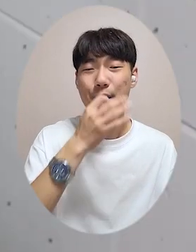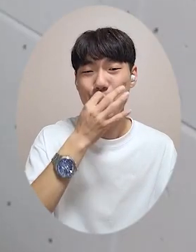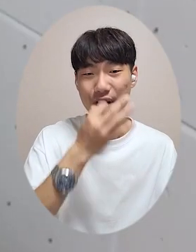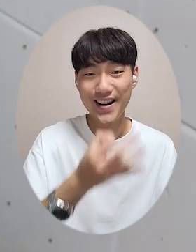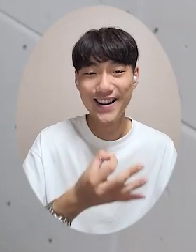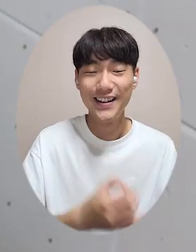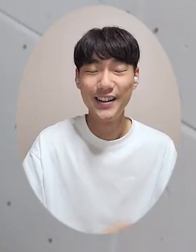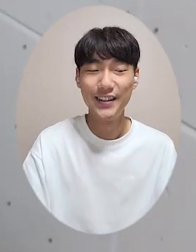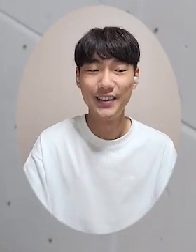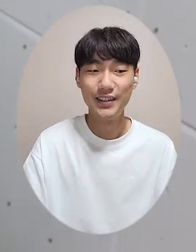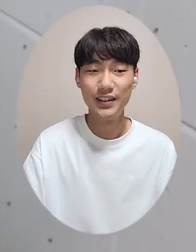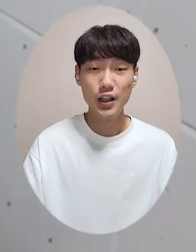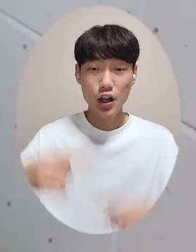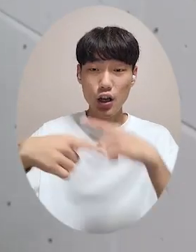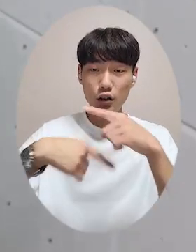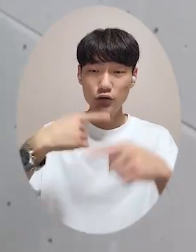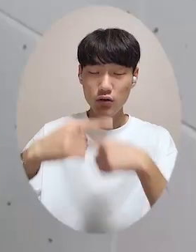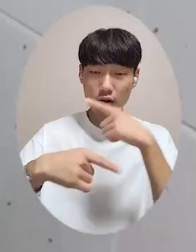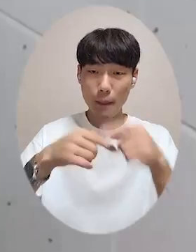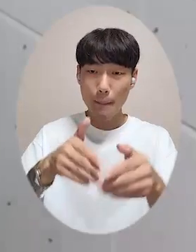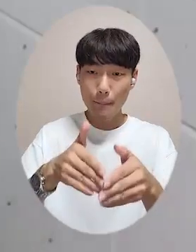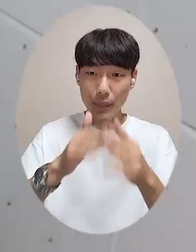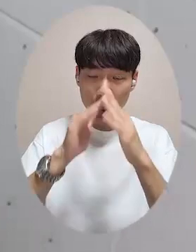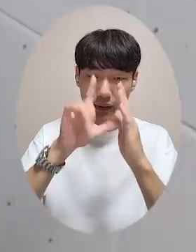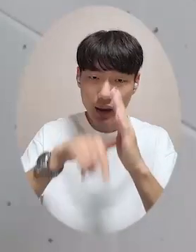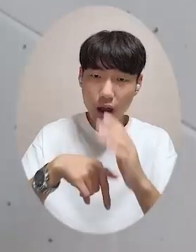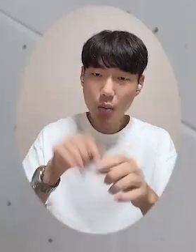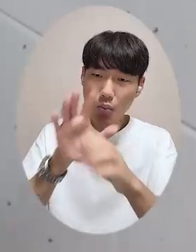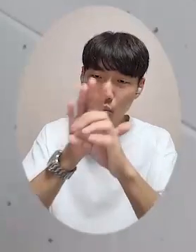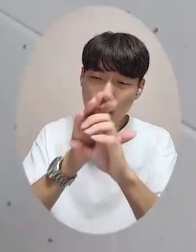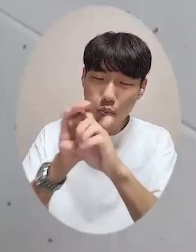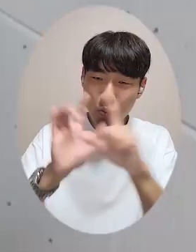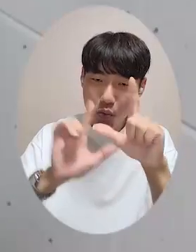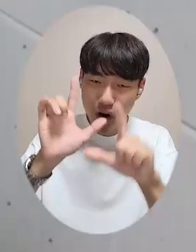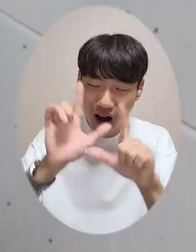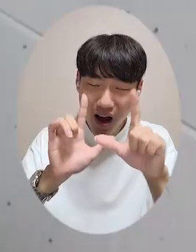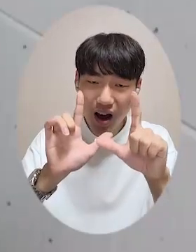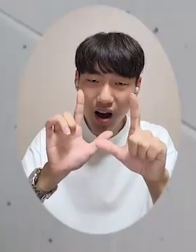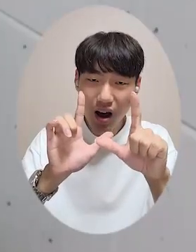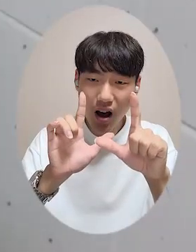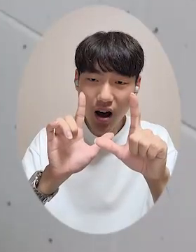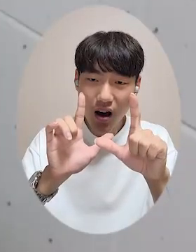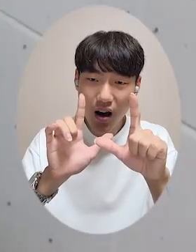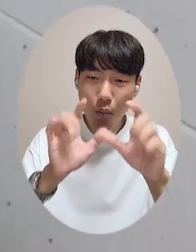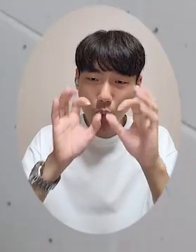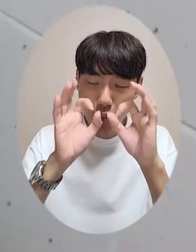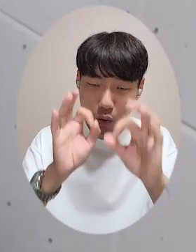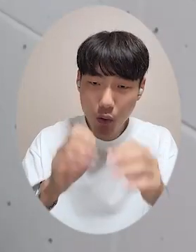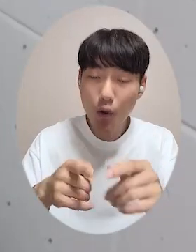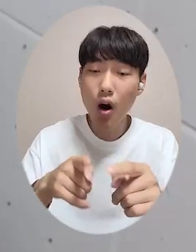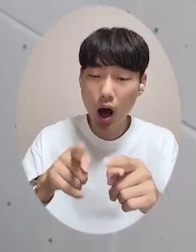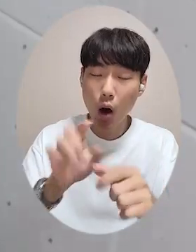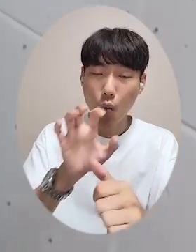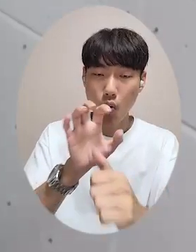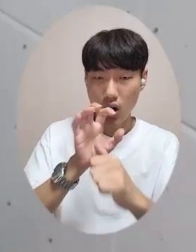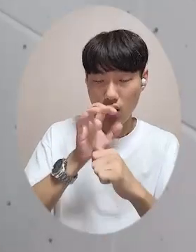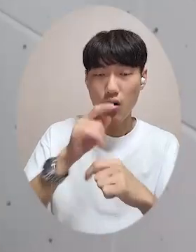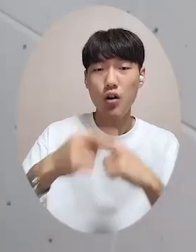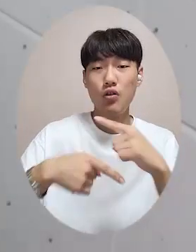이렇게 그러니까 수어를 만들 때 세포나 이런 걸 보고 이제 수어가 만들어지고 이거를